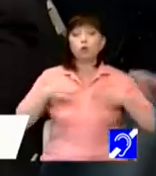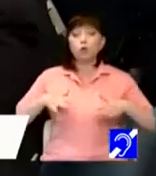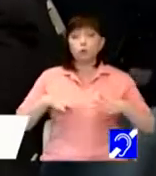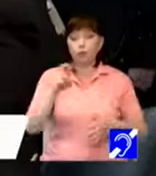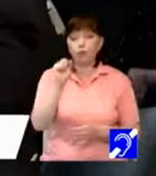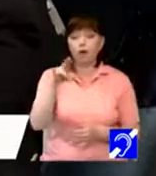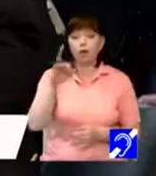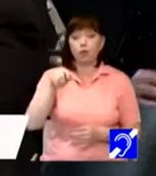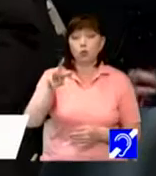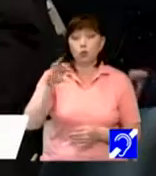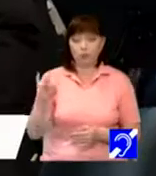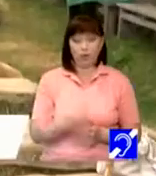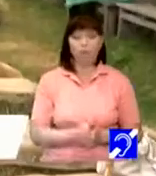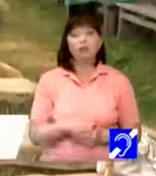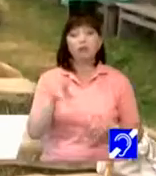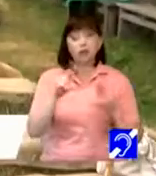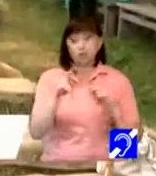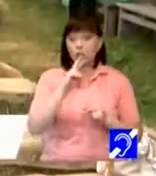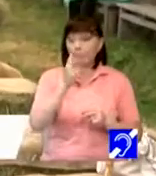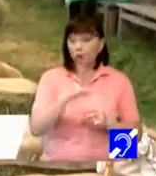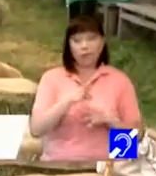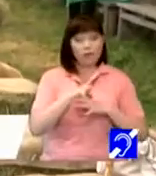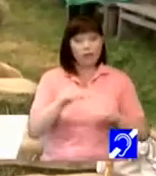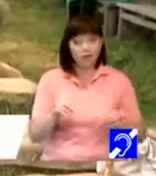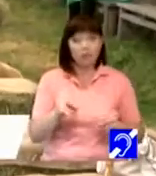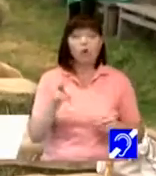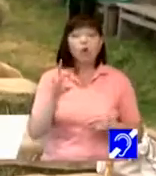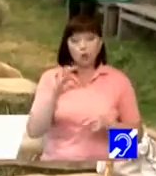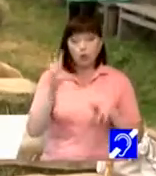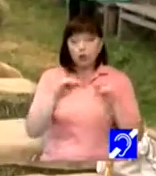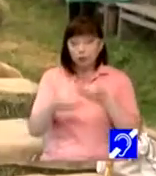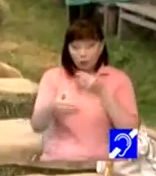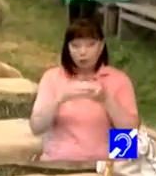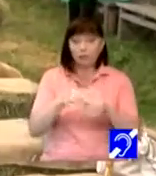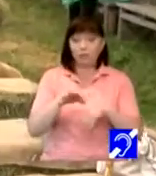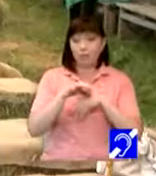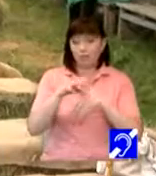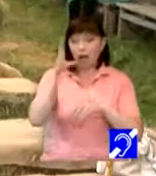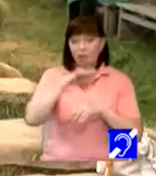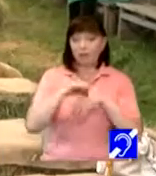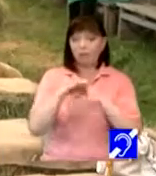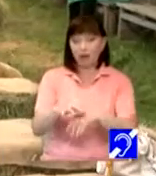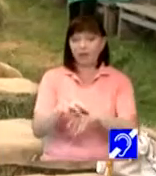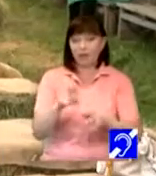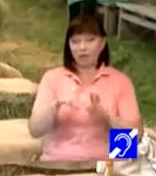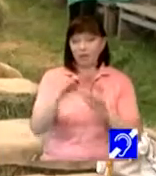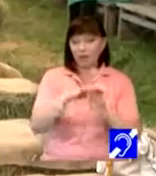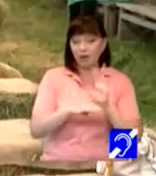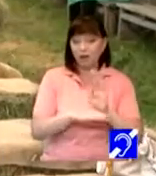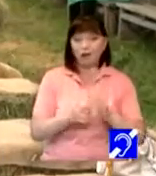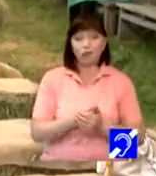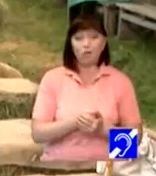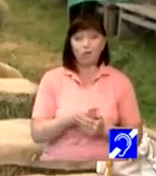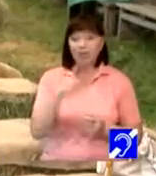Batumi. Lipsit de 2 ani, dar organizat pe ultima sută de metri, într-o lună, acest program de 3 seri,